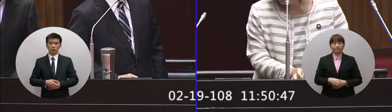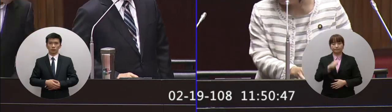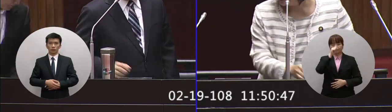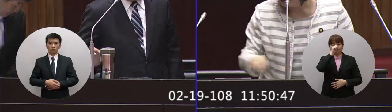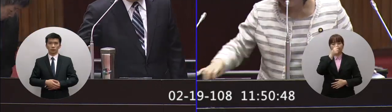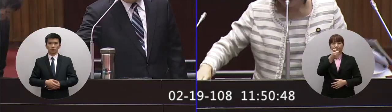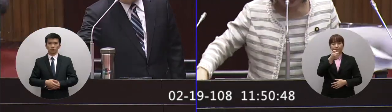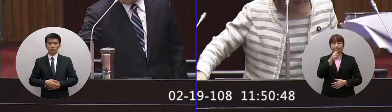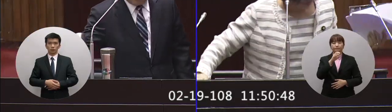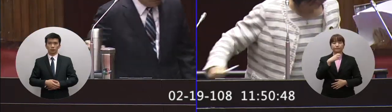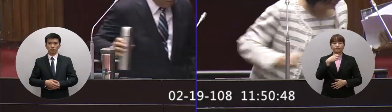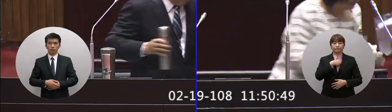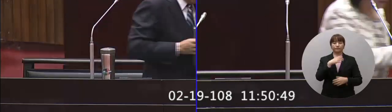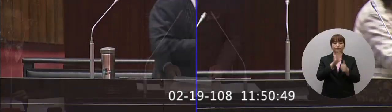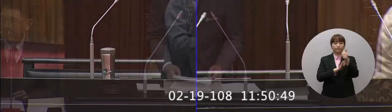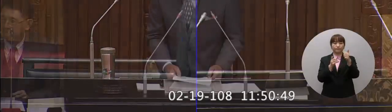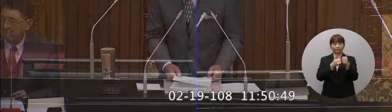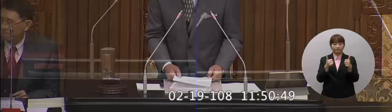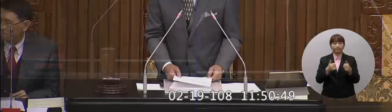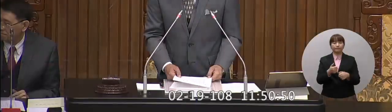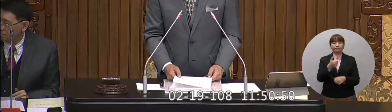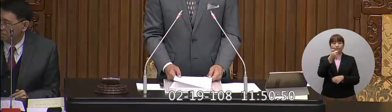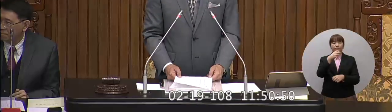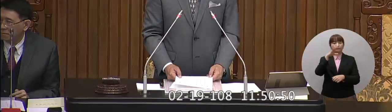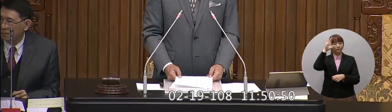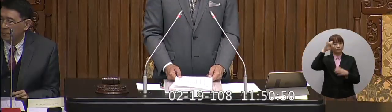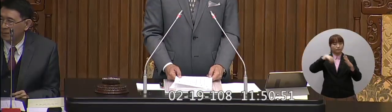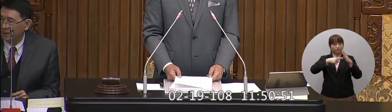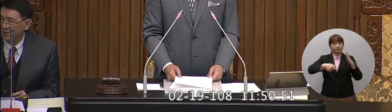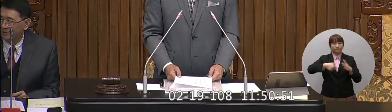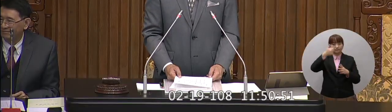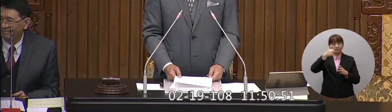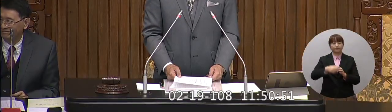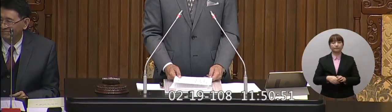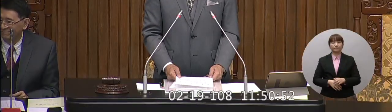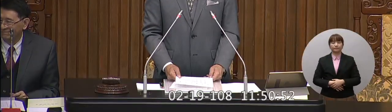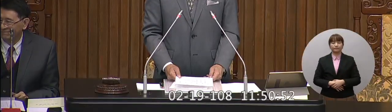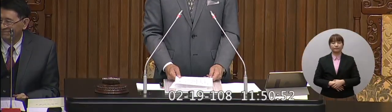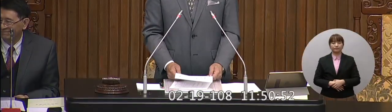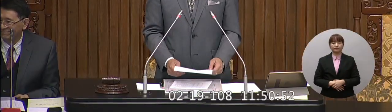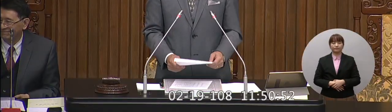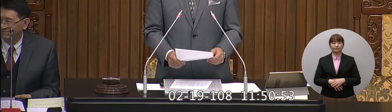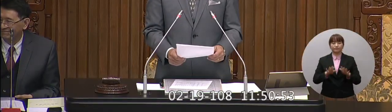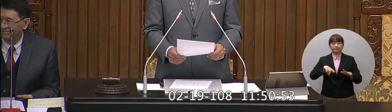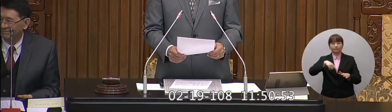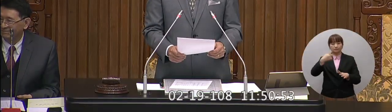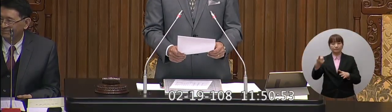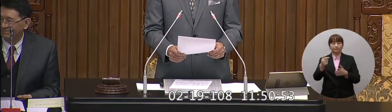好，谢谢吴委员，谢谢苏院长。下一位，我们请。